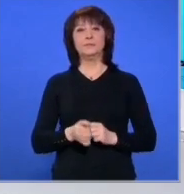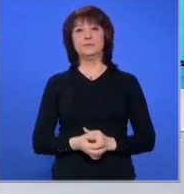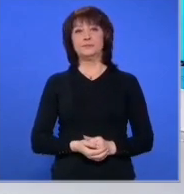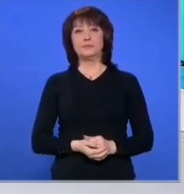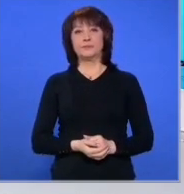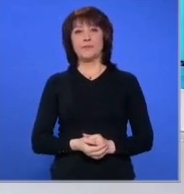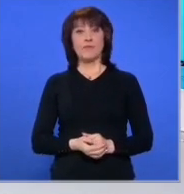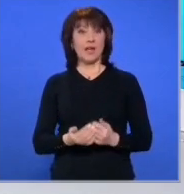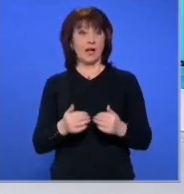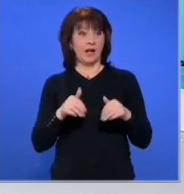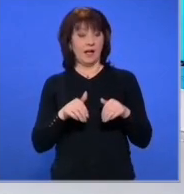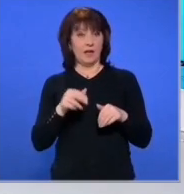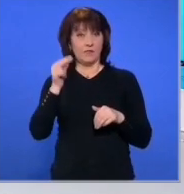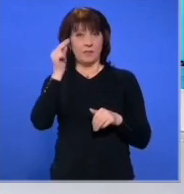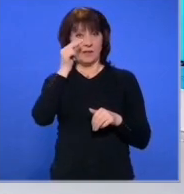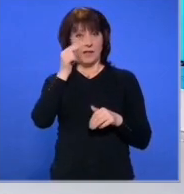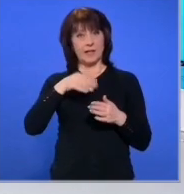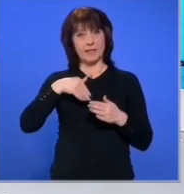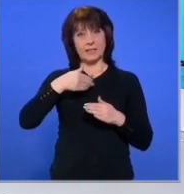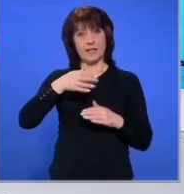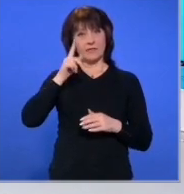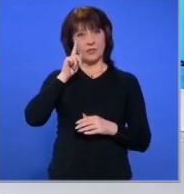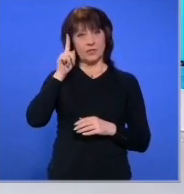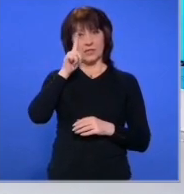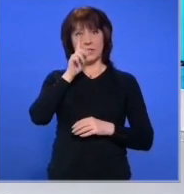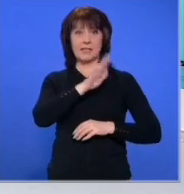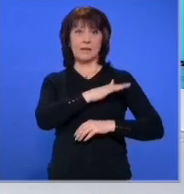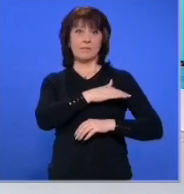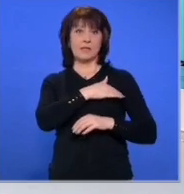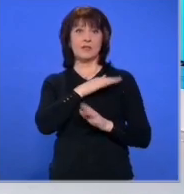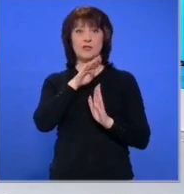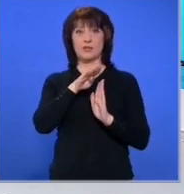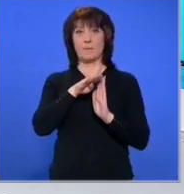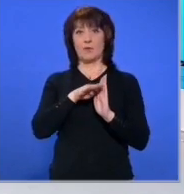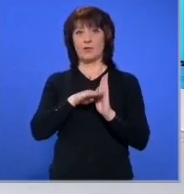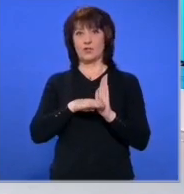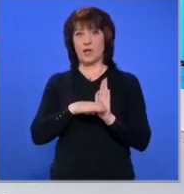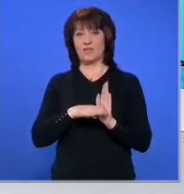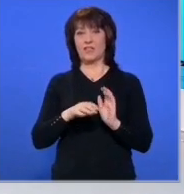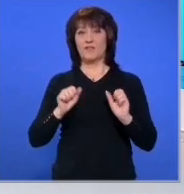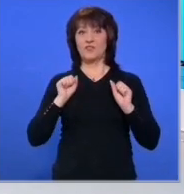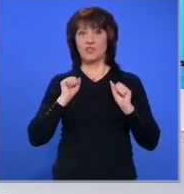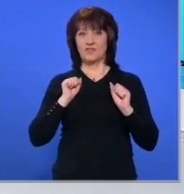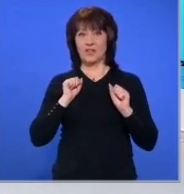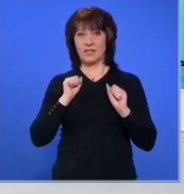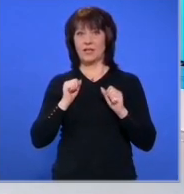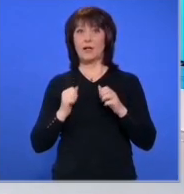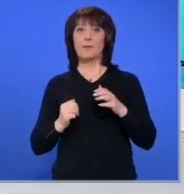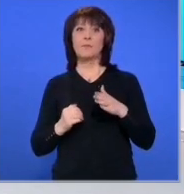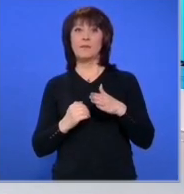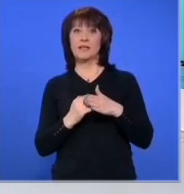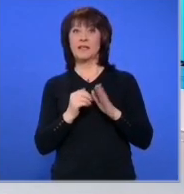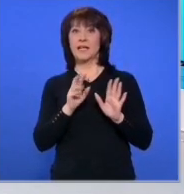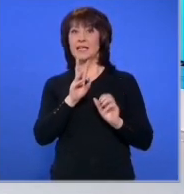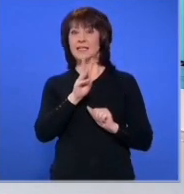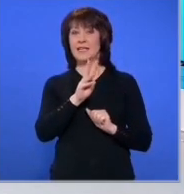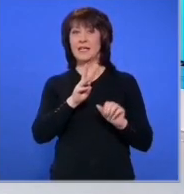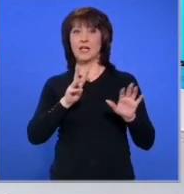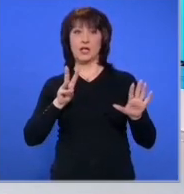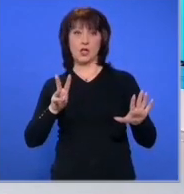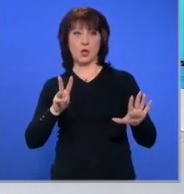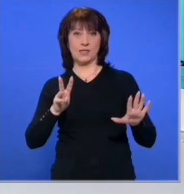застудее. У нас през следващите дни температурите ще се понижават и в четвъртък максималните ще са между 3 и 8